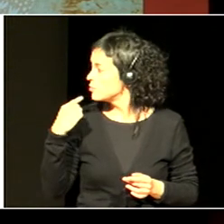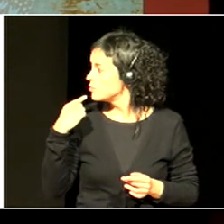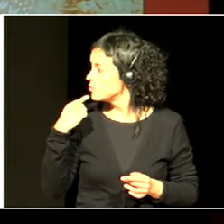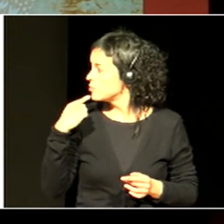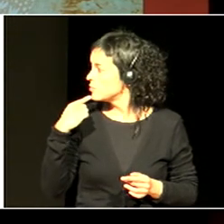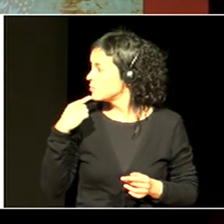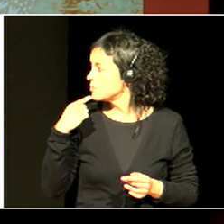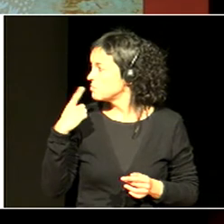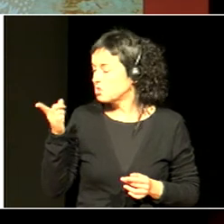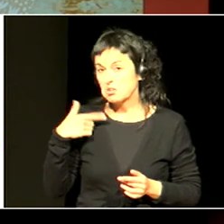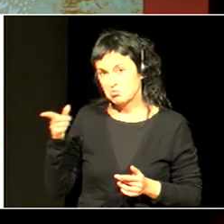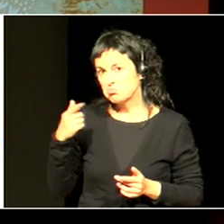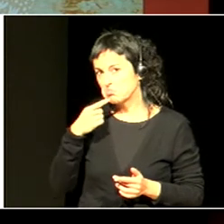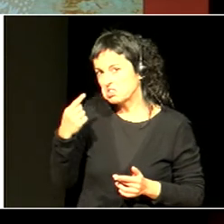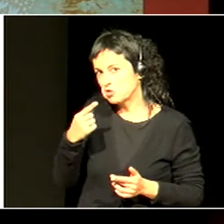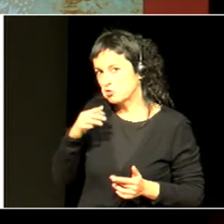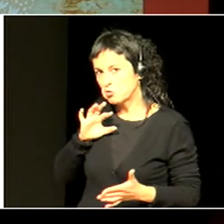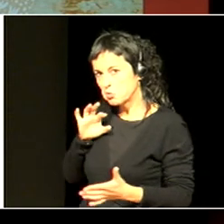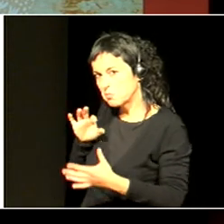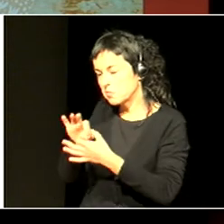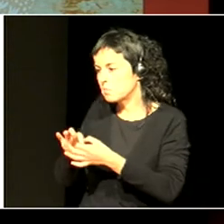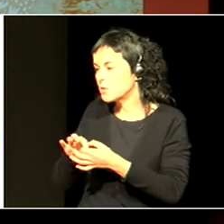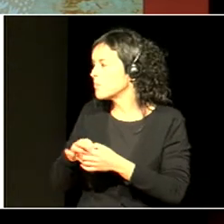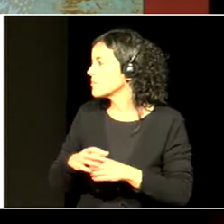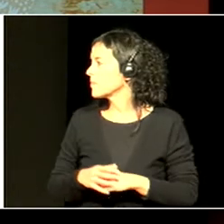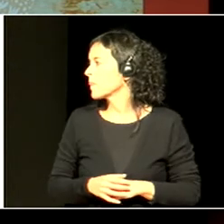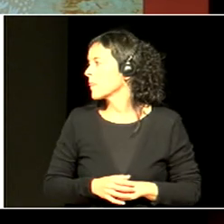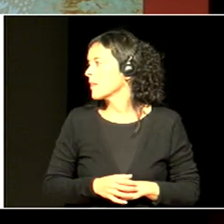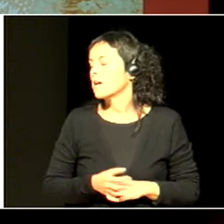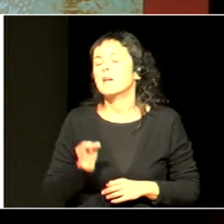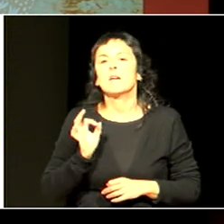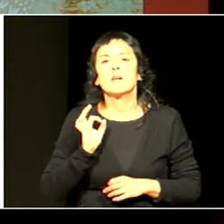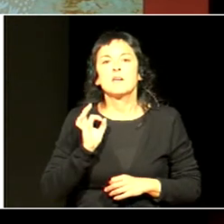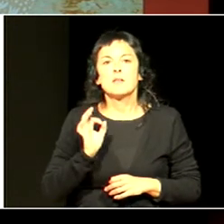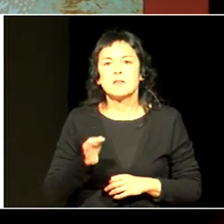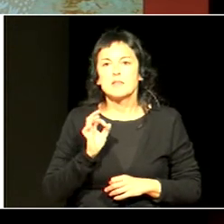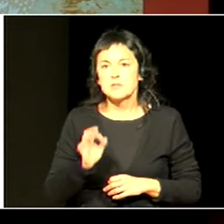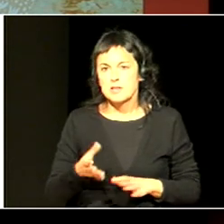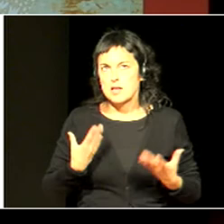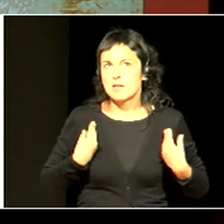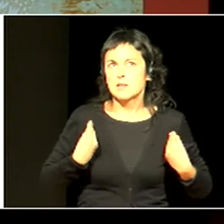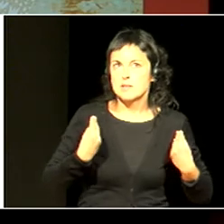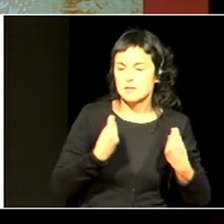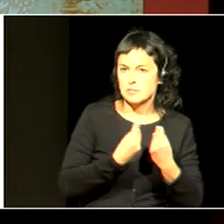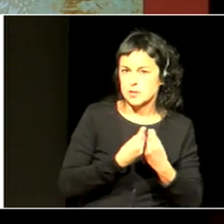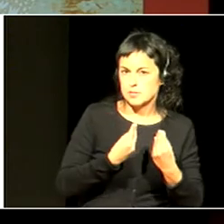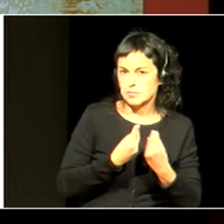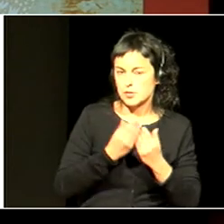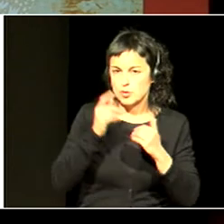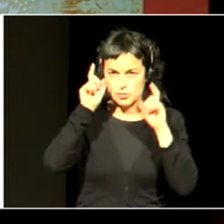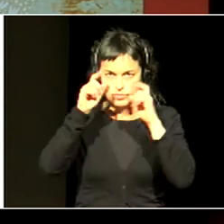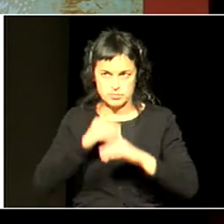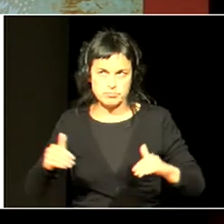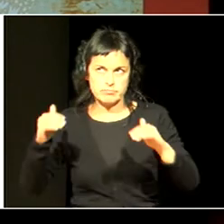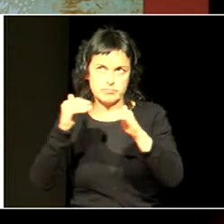isladatu naiz edo, eta, a ber, kontua da, bos bai, elkarbizitza eta ezkidetza behatokian batzordori